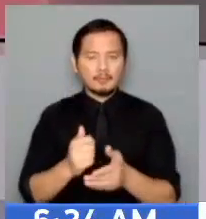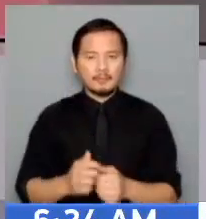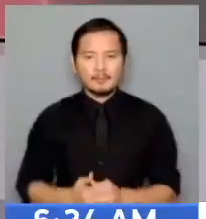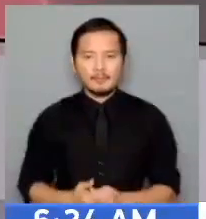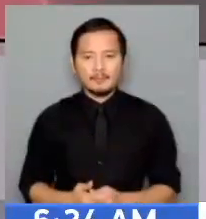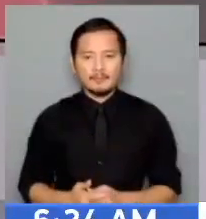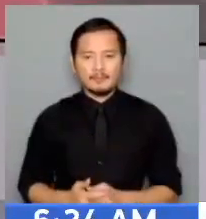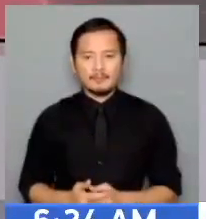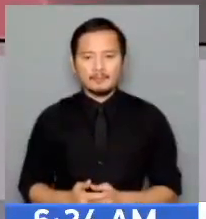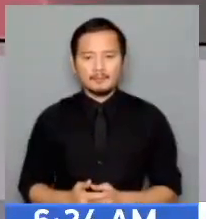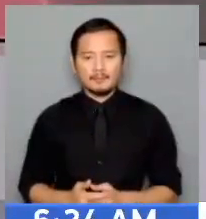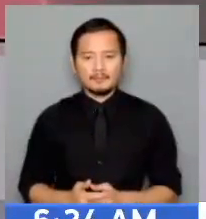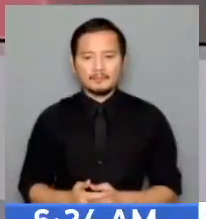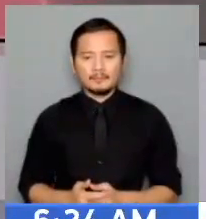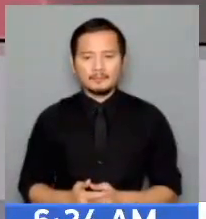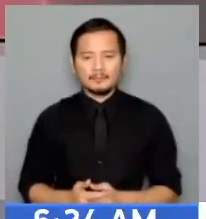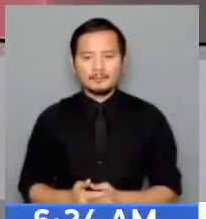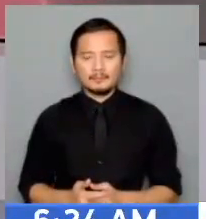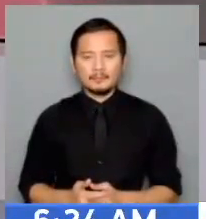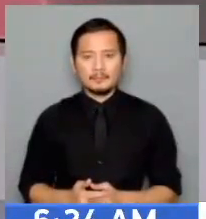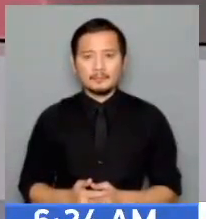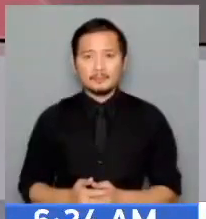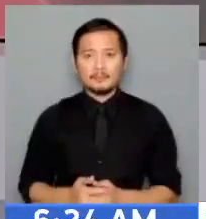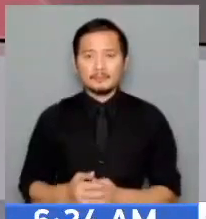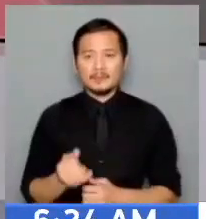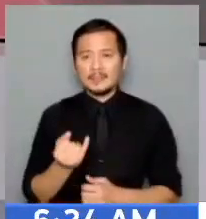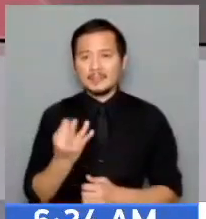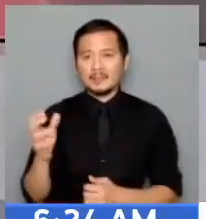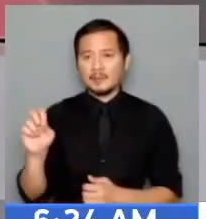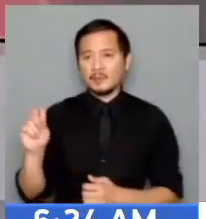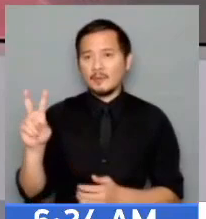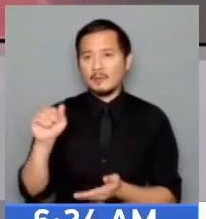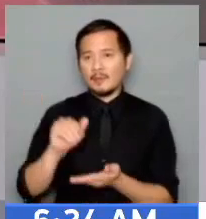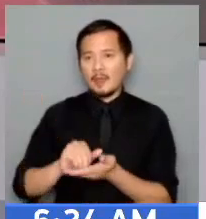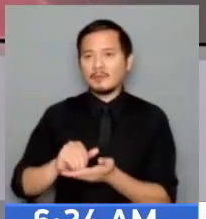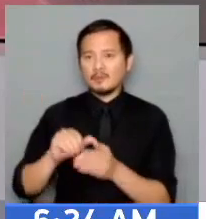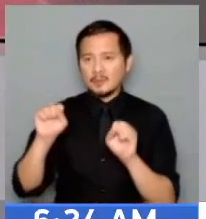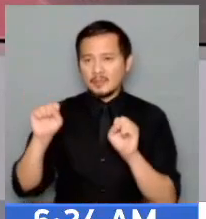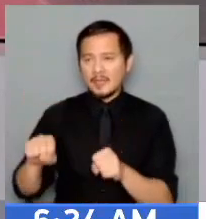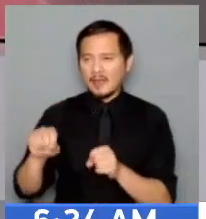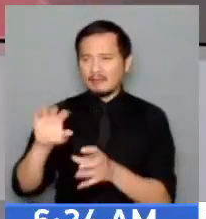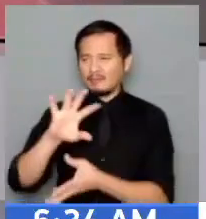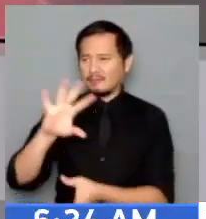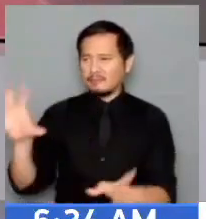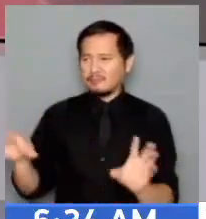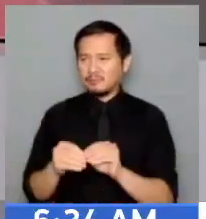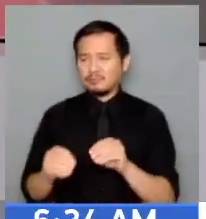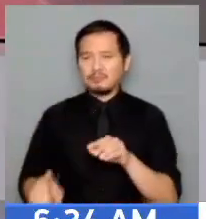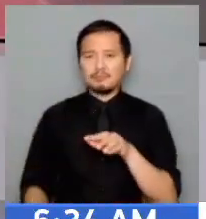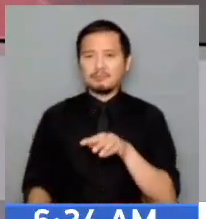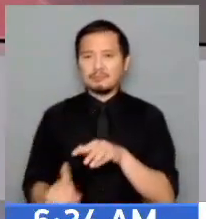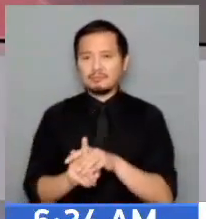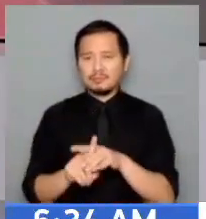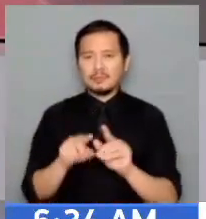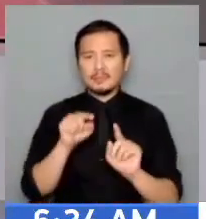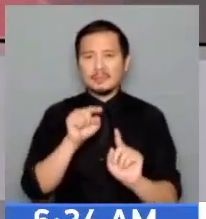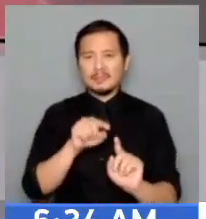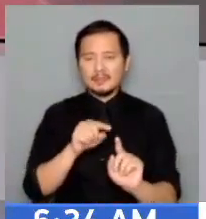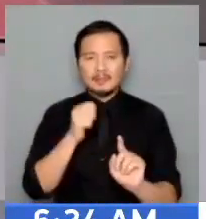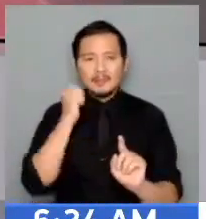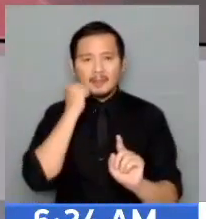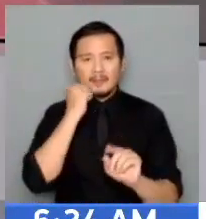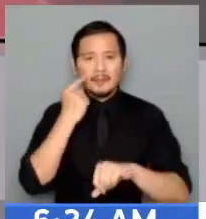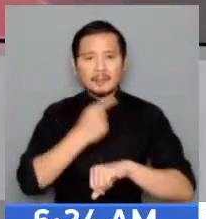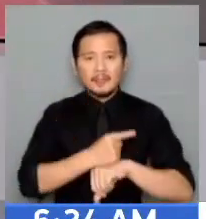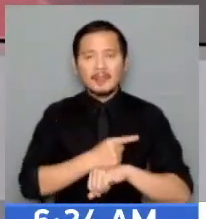Posible raw pumalo sa 12,000 hanggang mahigit 22,000 ang mga kaso ng COVID-19 kada araw sa katapusan ng Hulyo